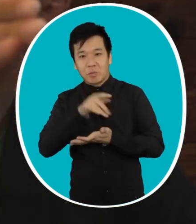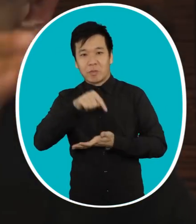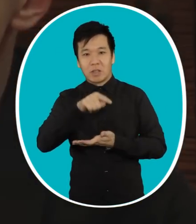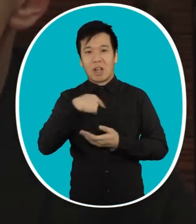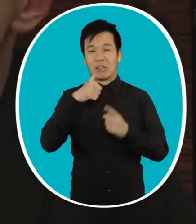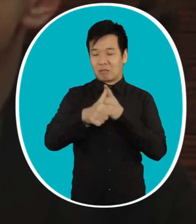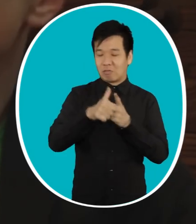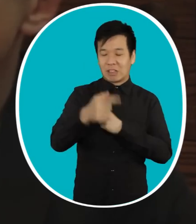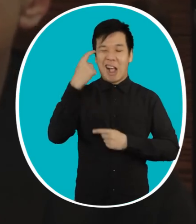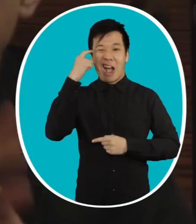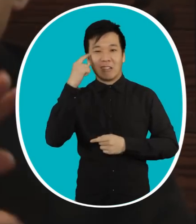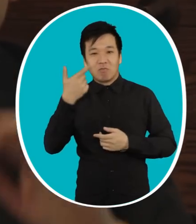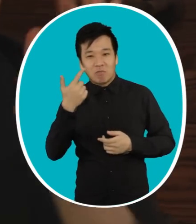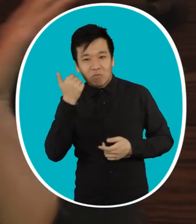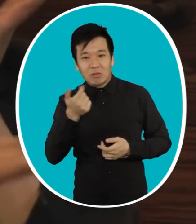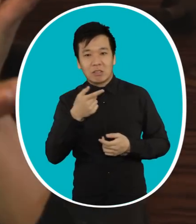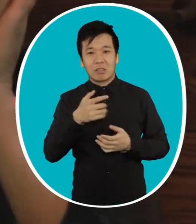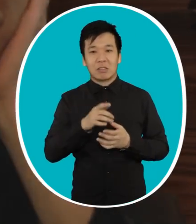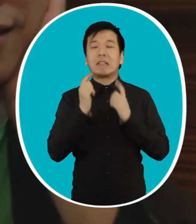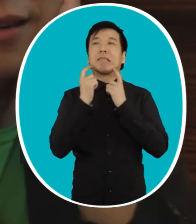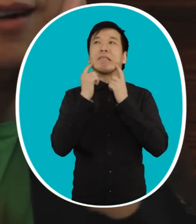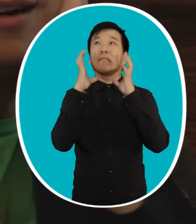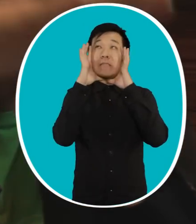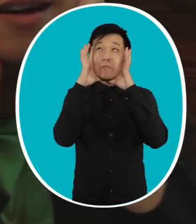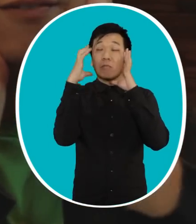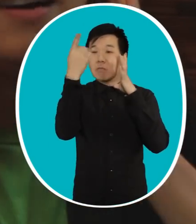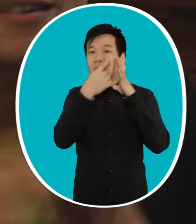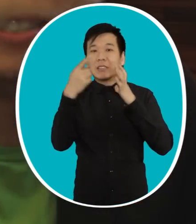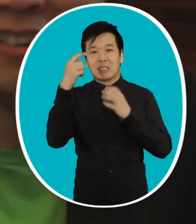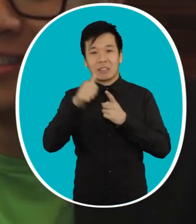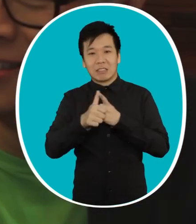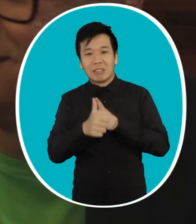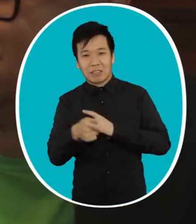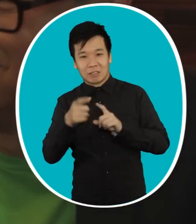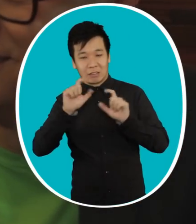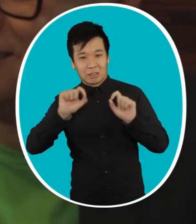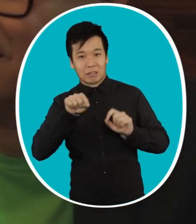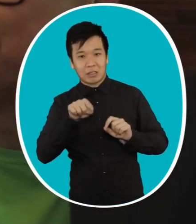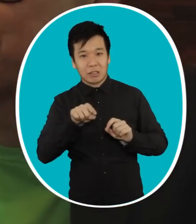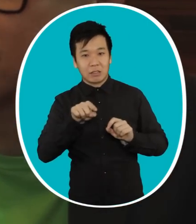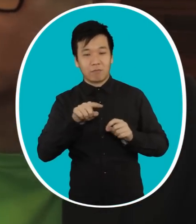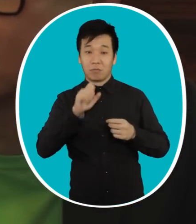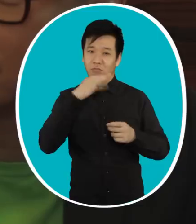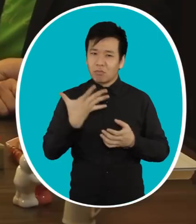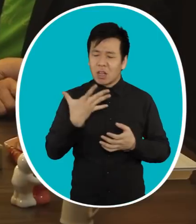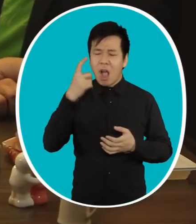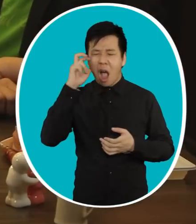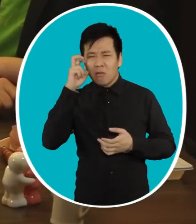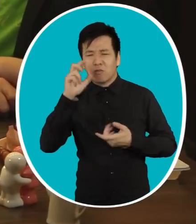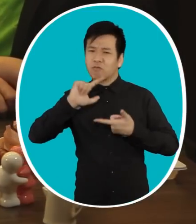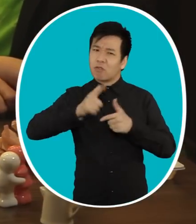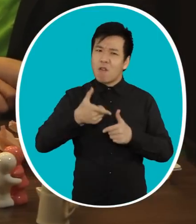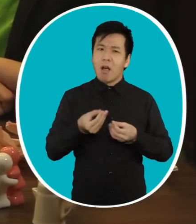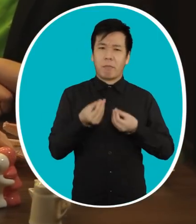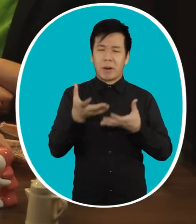首席智囊啦， 唔係嗰個手啊，係呢個手。 哦，呢個手，唔係呢個手， 唔係呢個手。 OK， 有冇一條半條橋俾